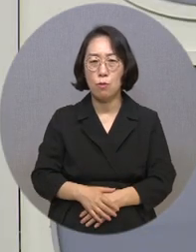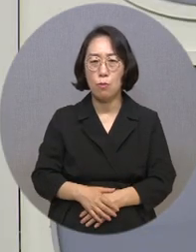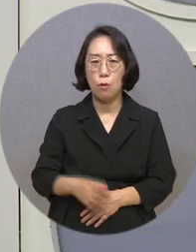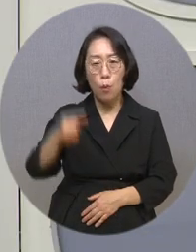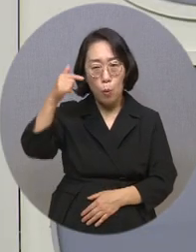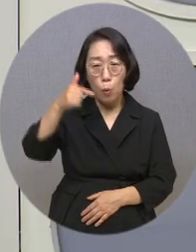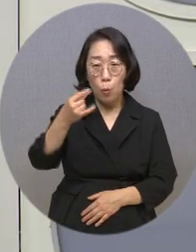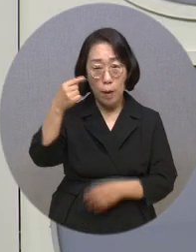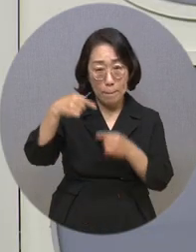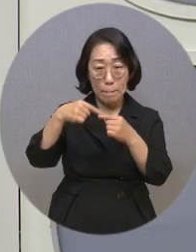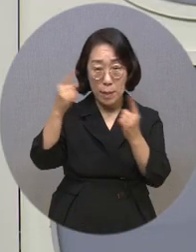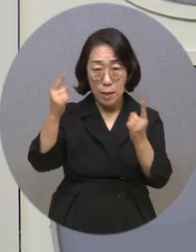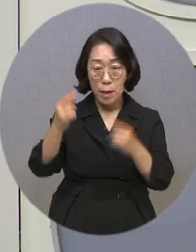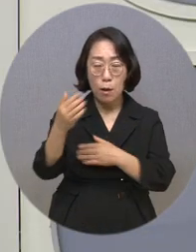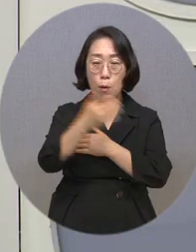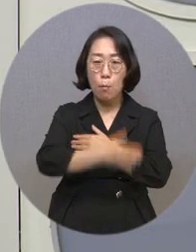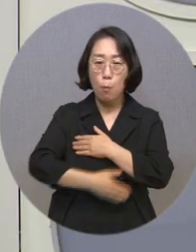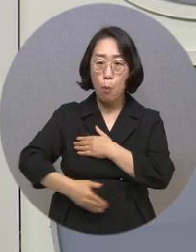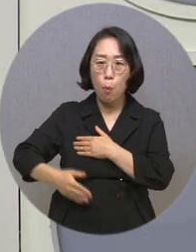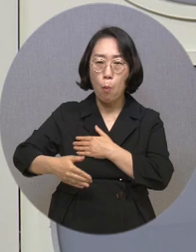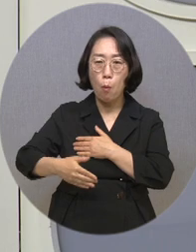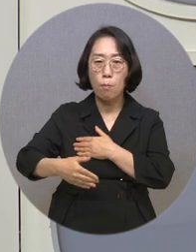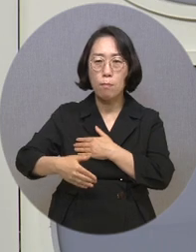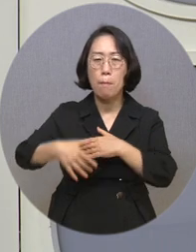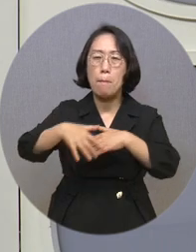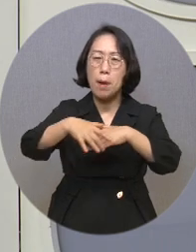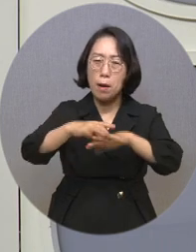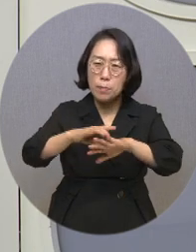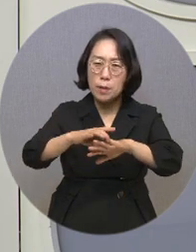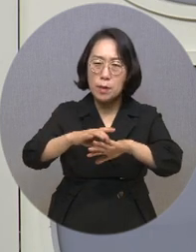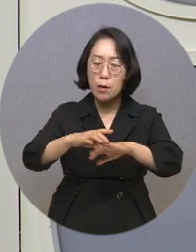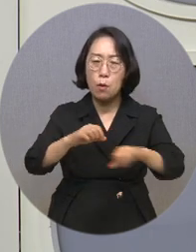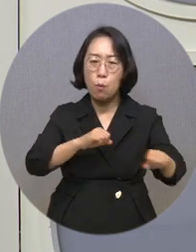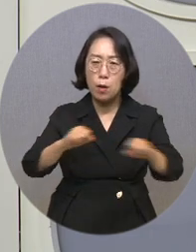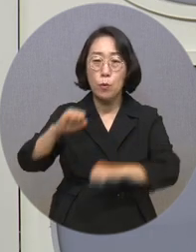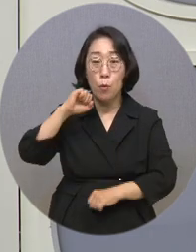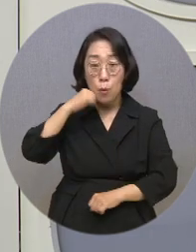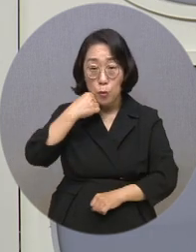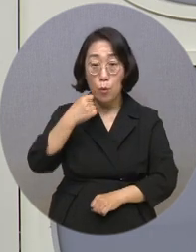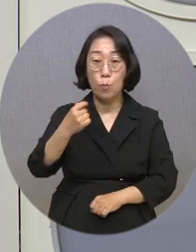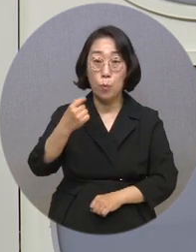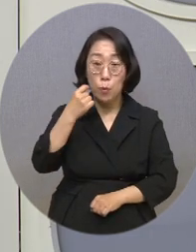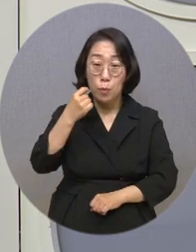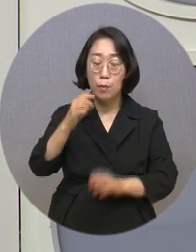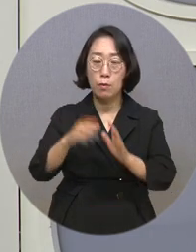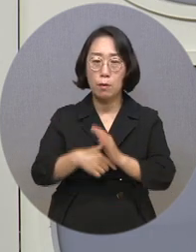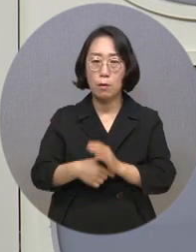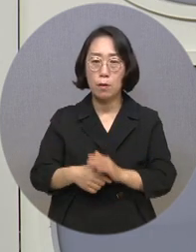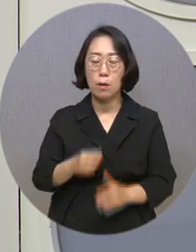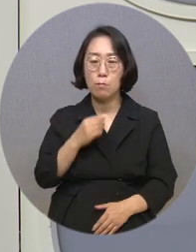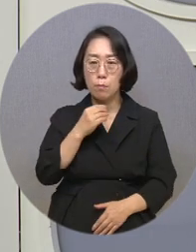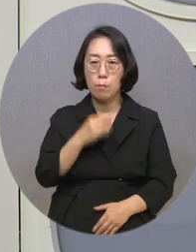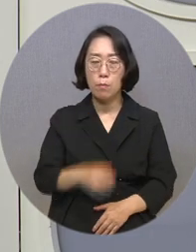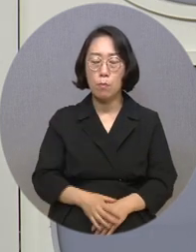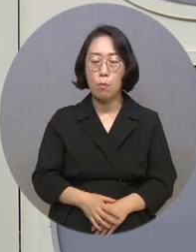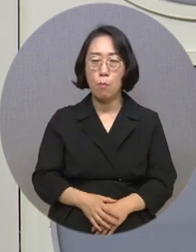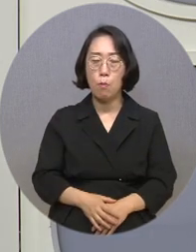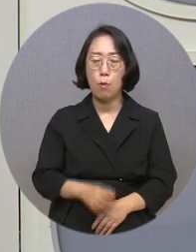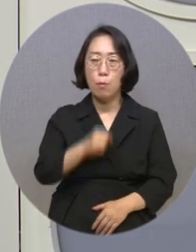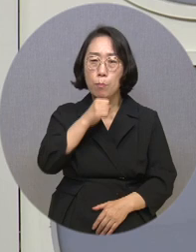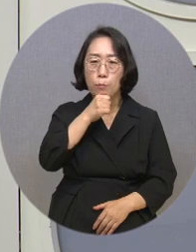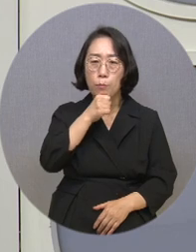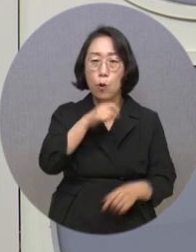뇌출혈이 돼 가지고 반신불수가 돼서 오시는 분들이고 이제 한 90세, 80 원래 평균이